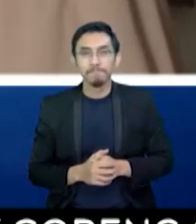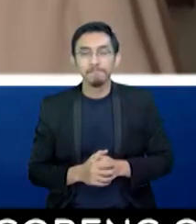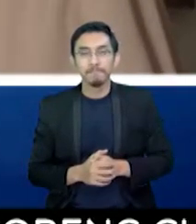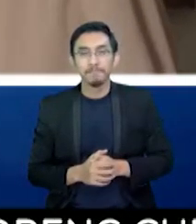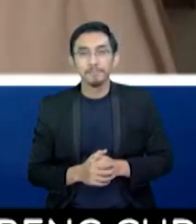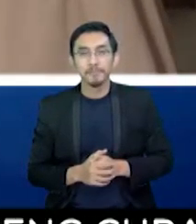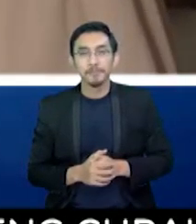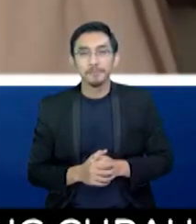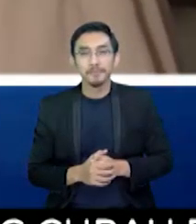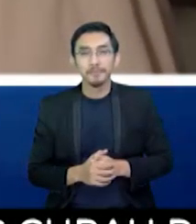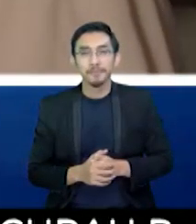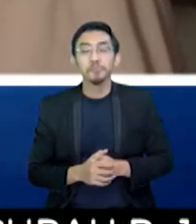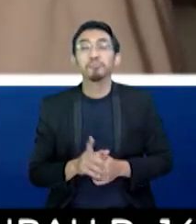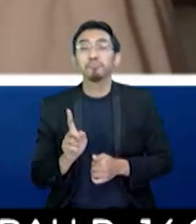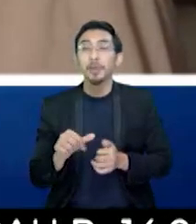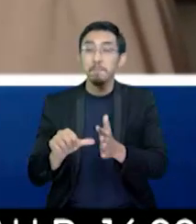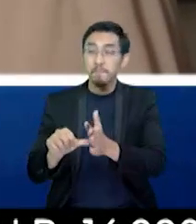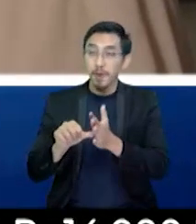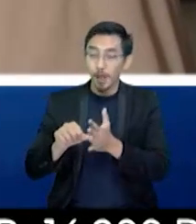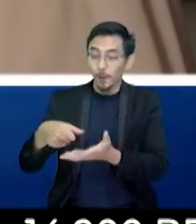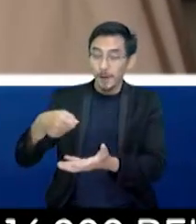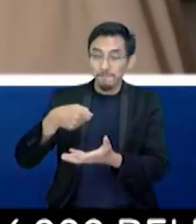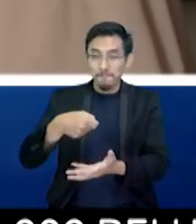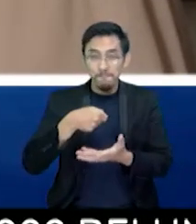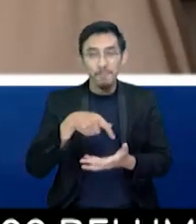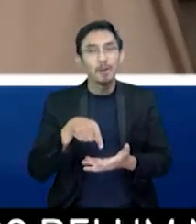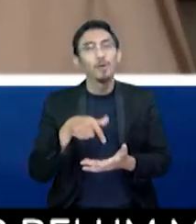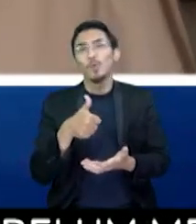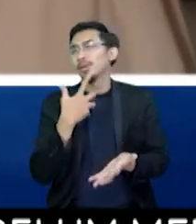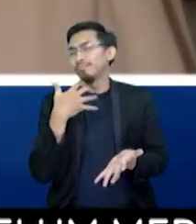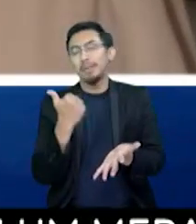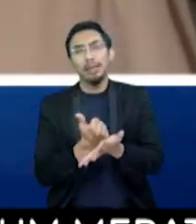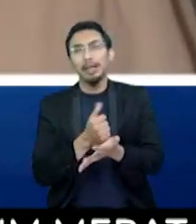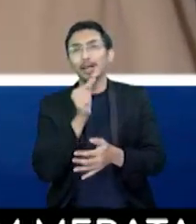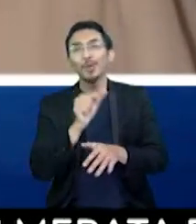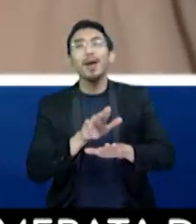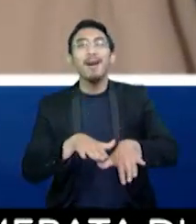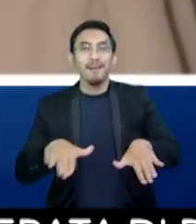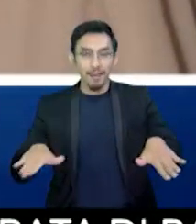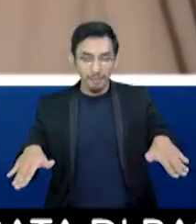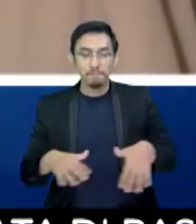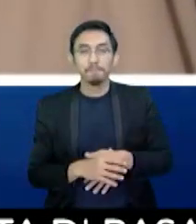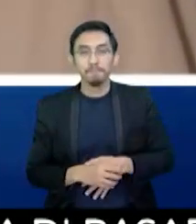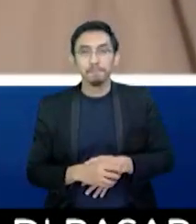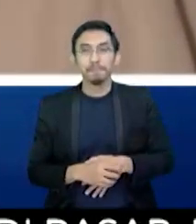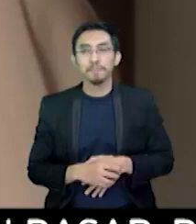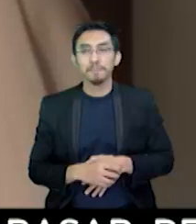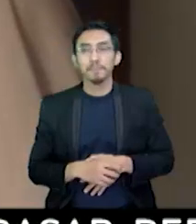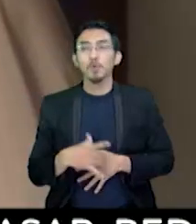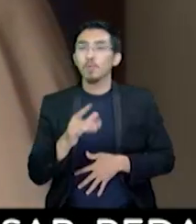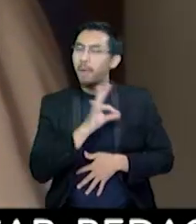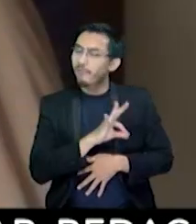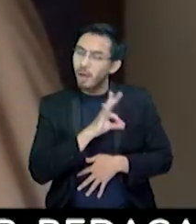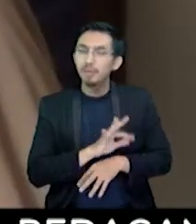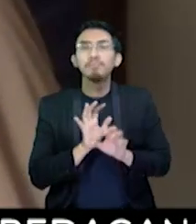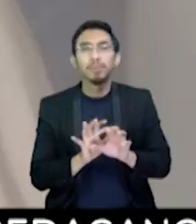sangat berharga bagi kami. Selain mungkin bantuannya dapat untuk bermanfaat bagi kami dan anak-anak, kemudian kami juga